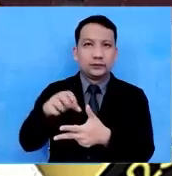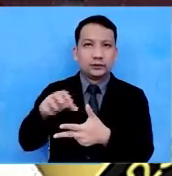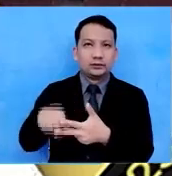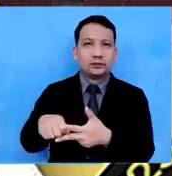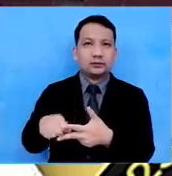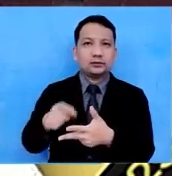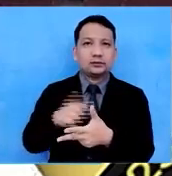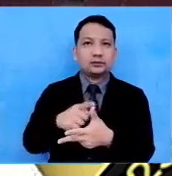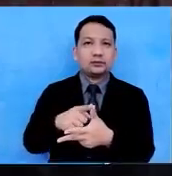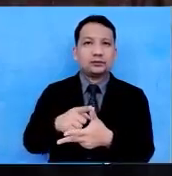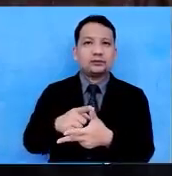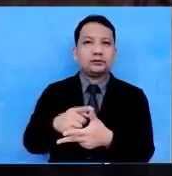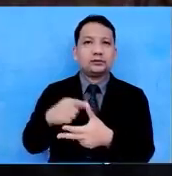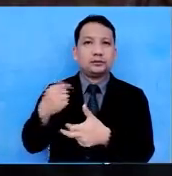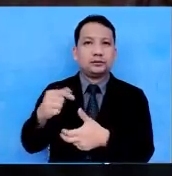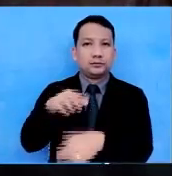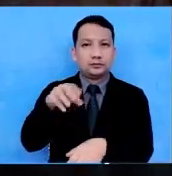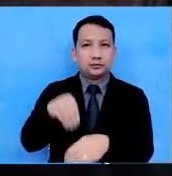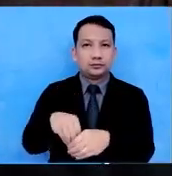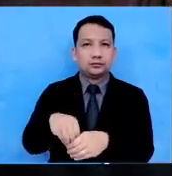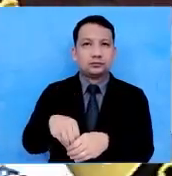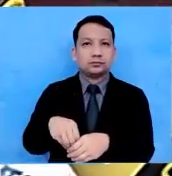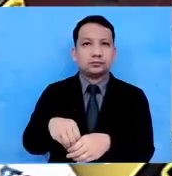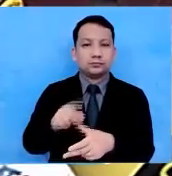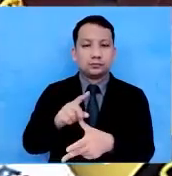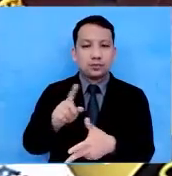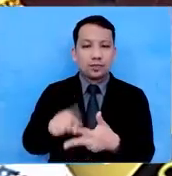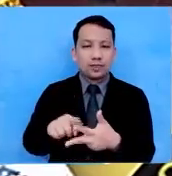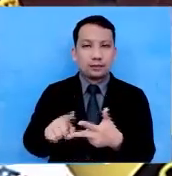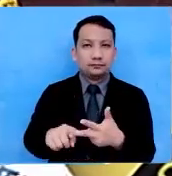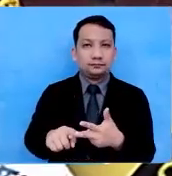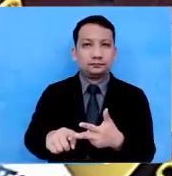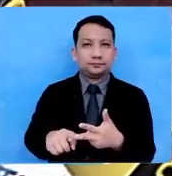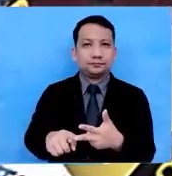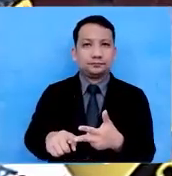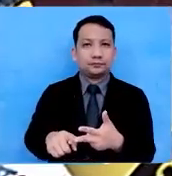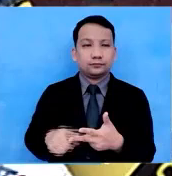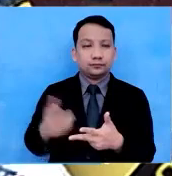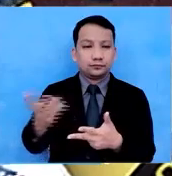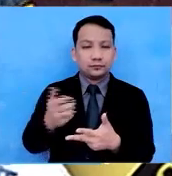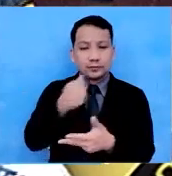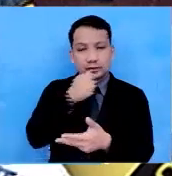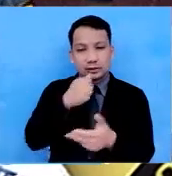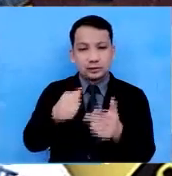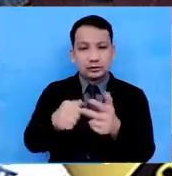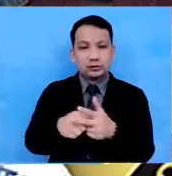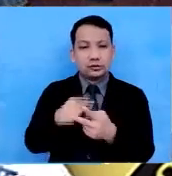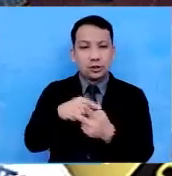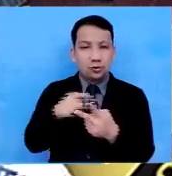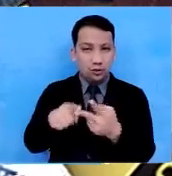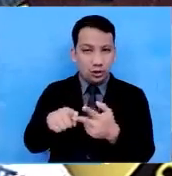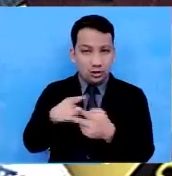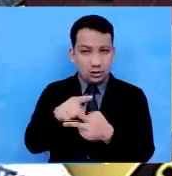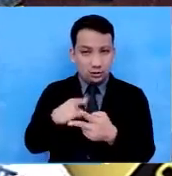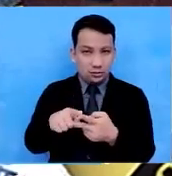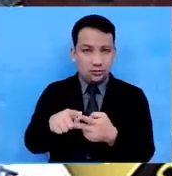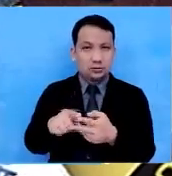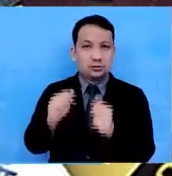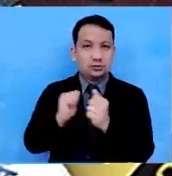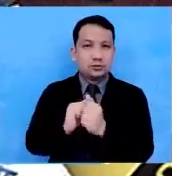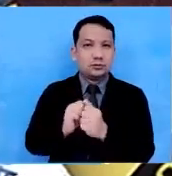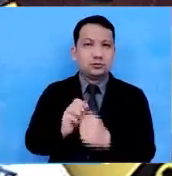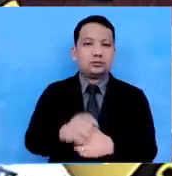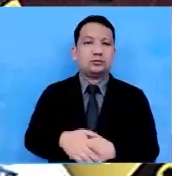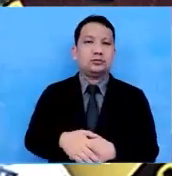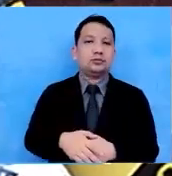isang suspect natin doon sa loob. Nakakuha tayo ng impormasyon kung saan nagtatago yung kanyang dalawa pang kasamahan.